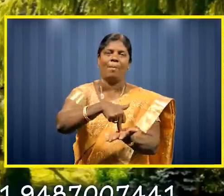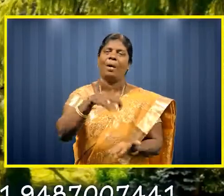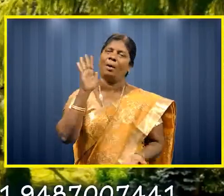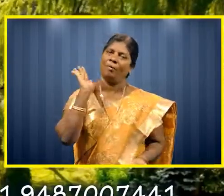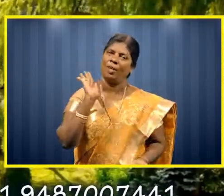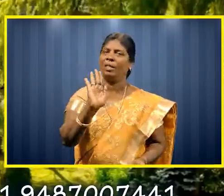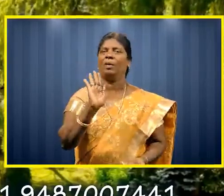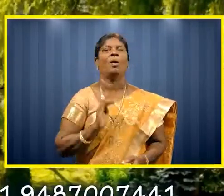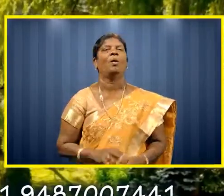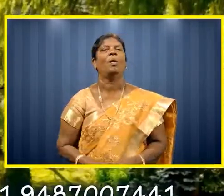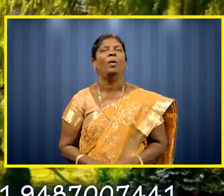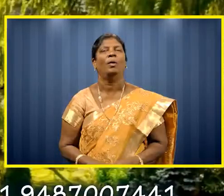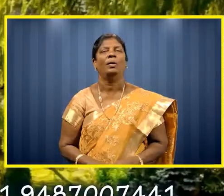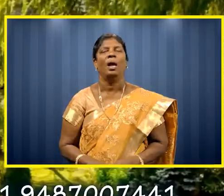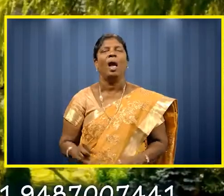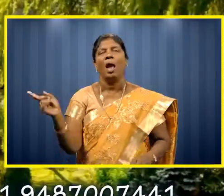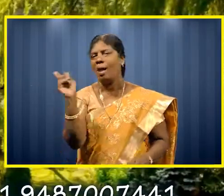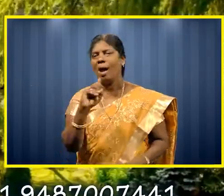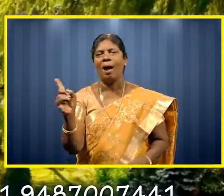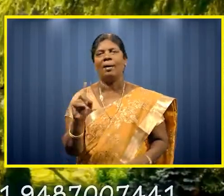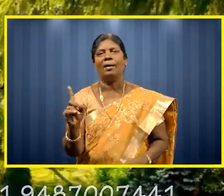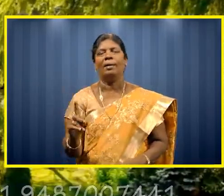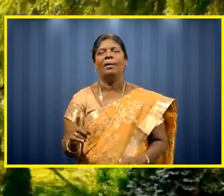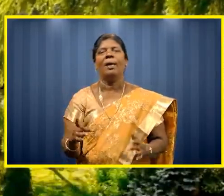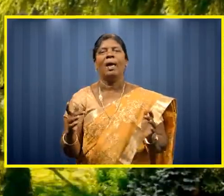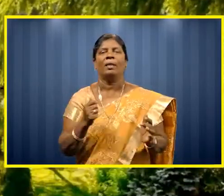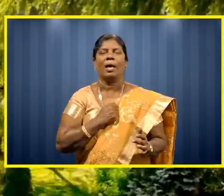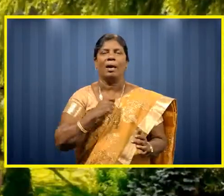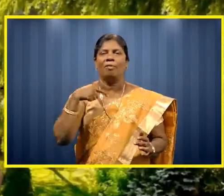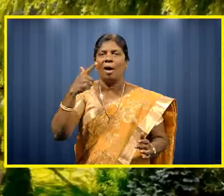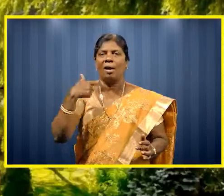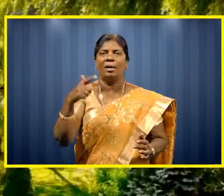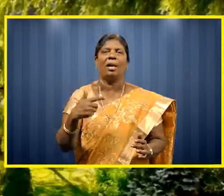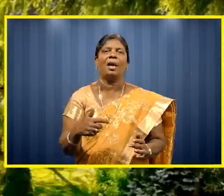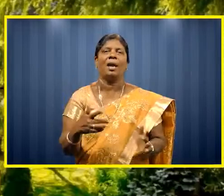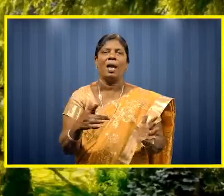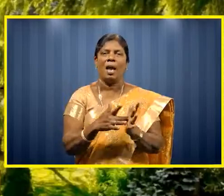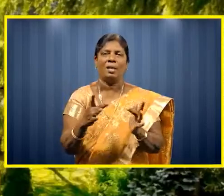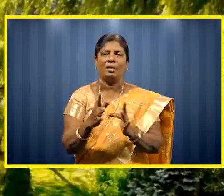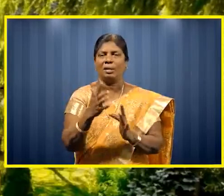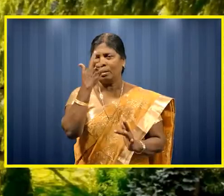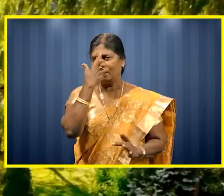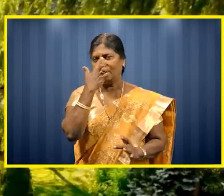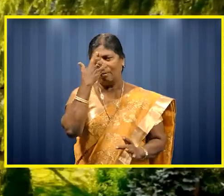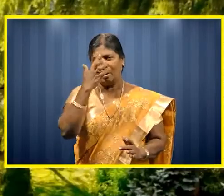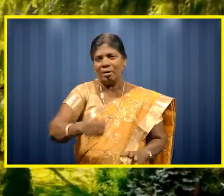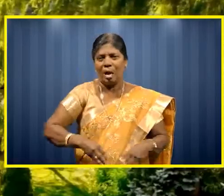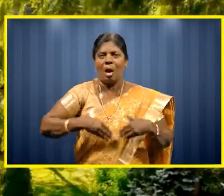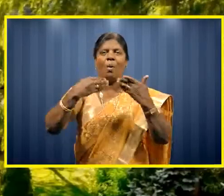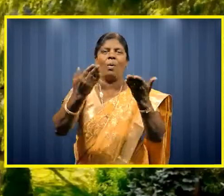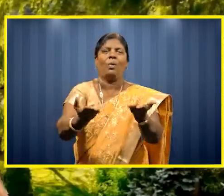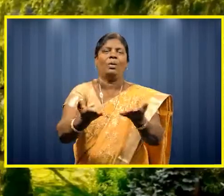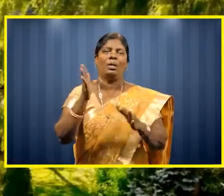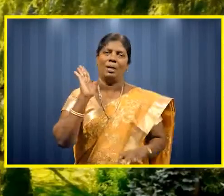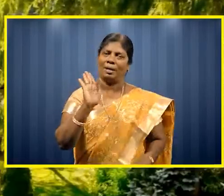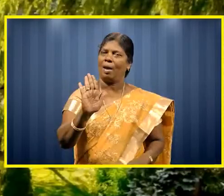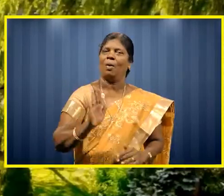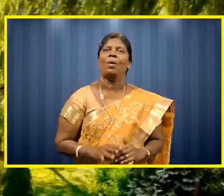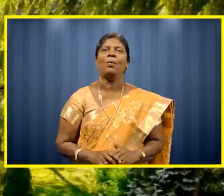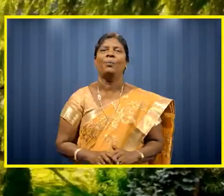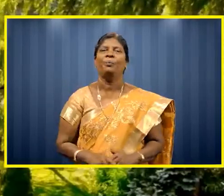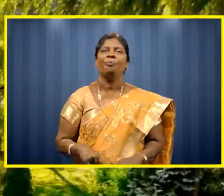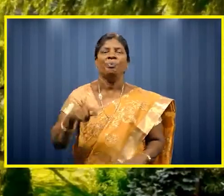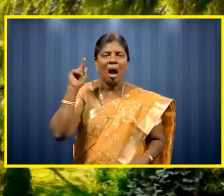மையத்தில் வைத்திருக்கிறார்களோ, யார் தங்கள் வாழ்க்கையை இயேசு கிறிஸ்துவின் இடத்திலே ஒப்பு